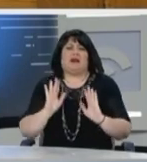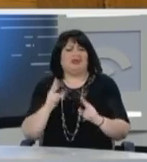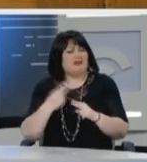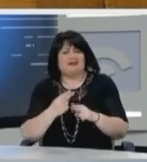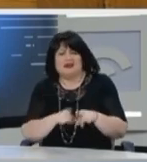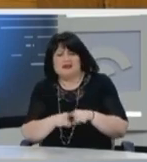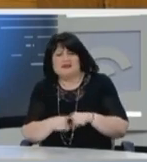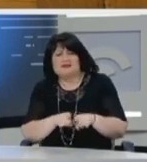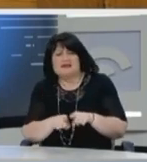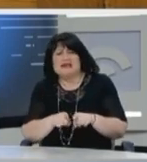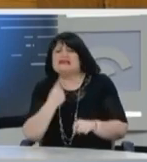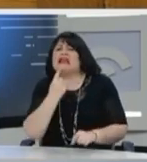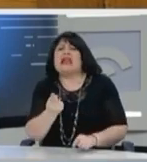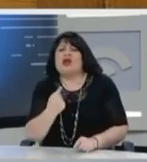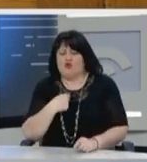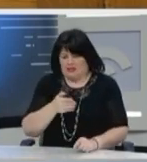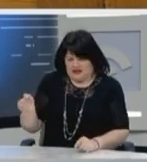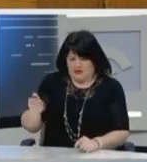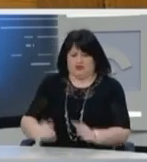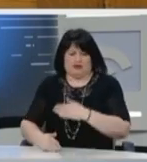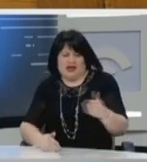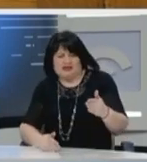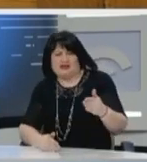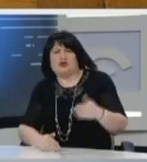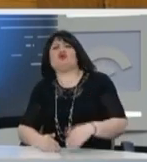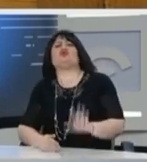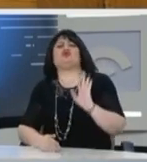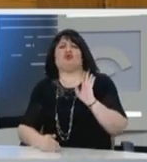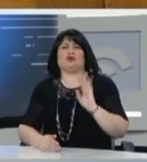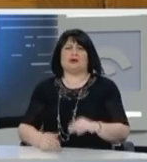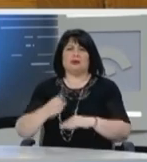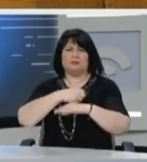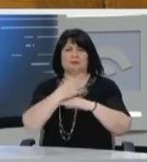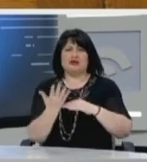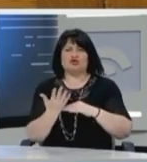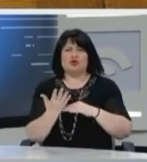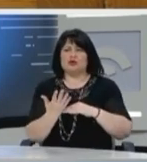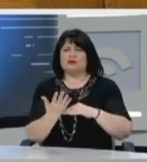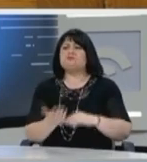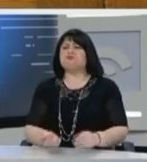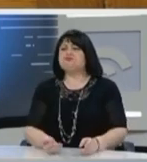μετράει το τι δηλώνεις. Και στο ΠΑΣΟΚ δηλώνανε